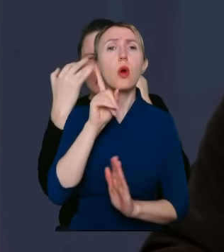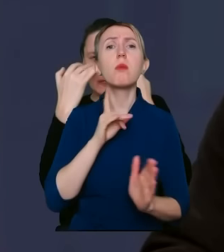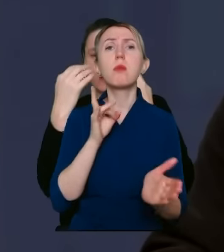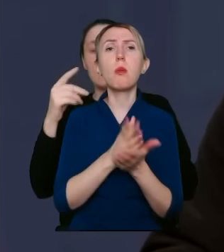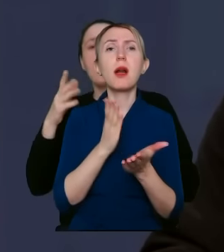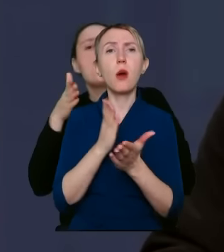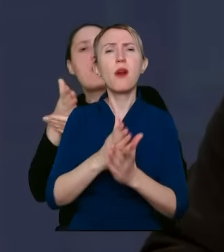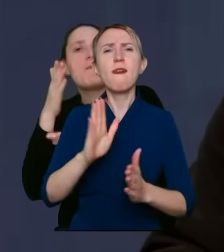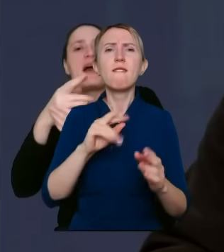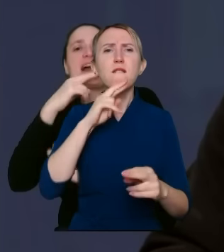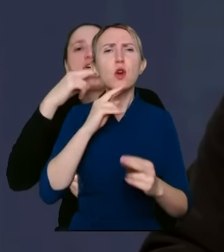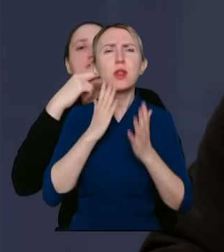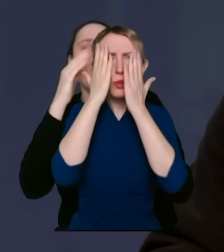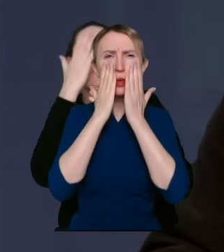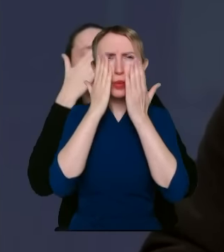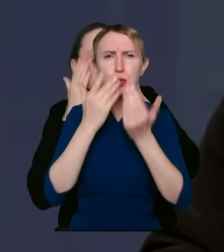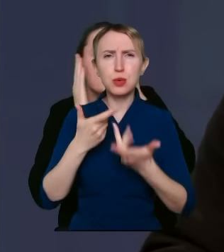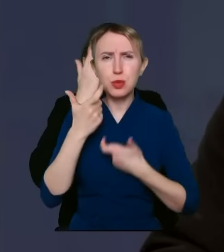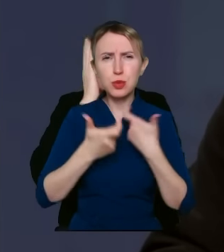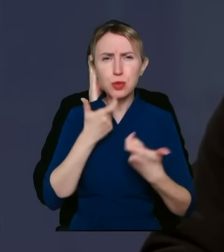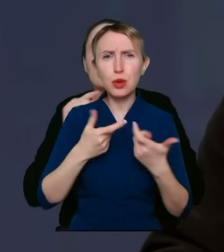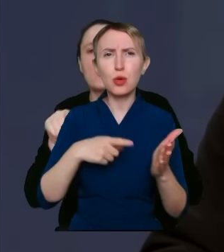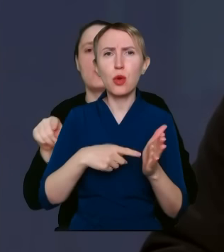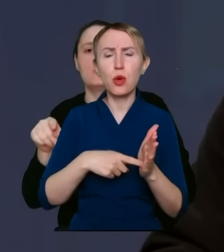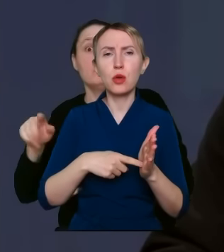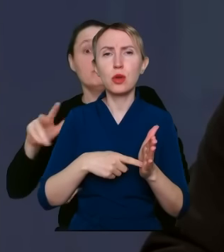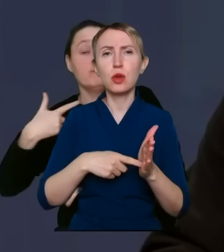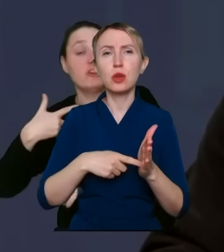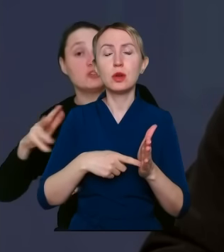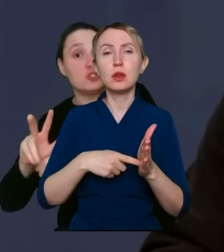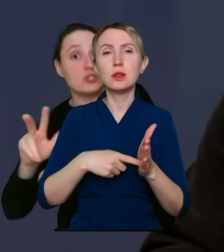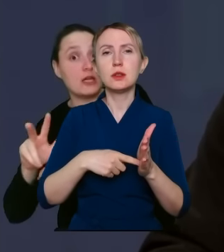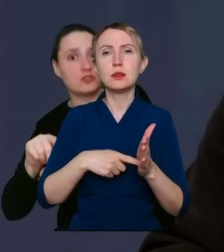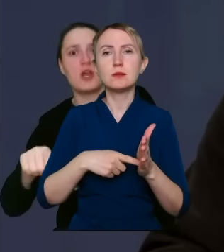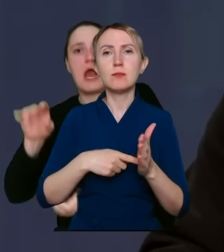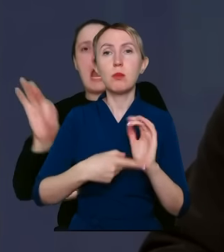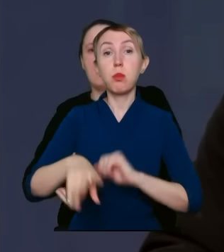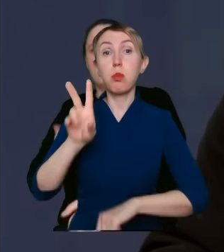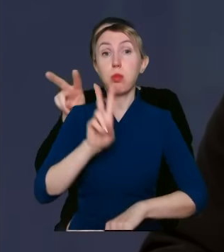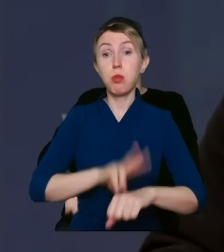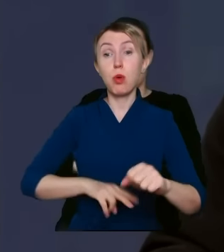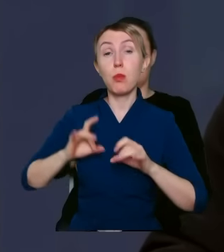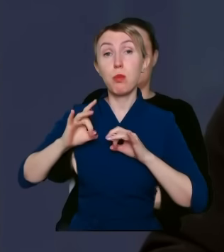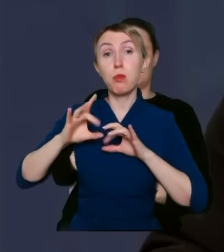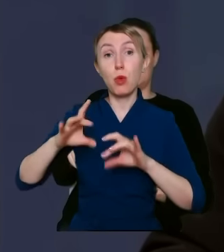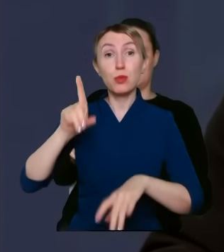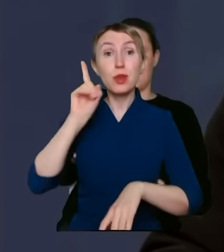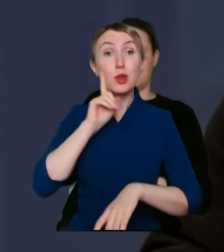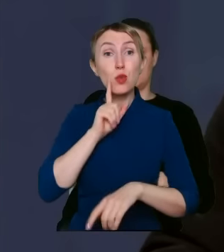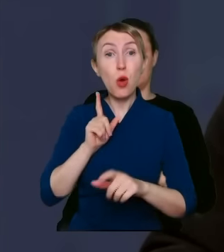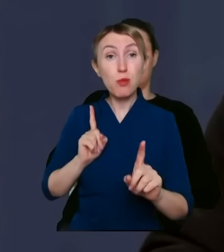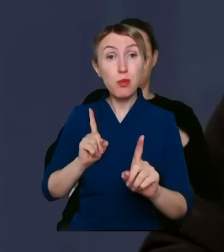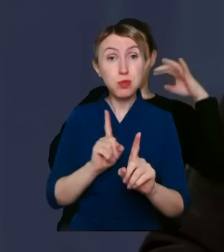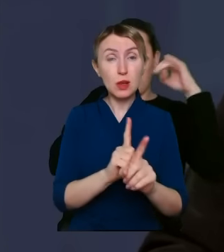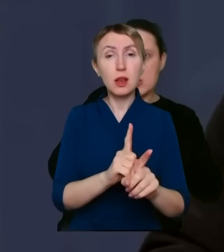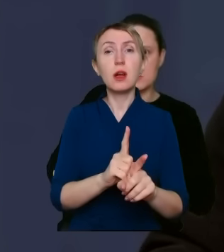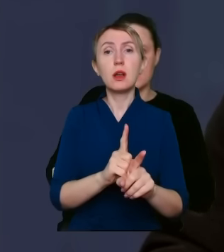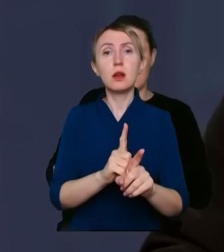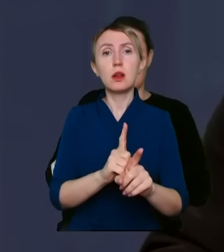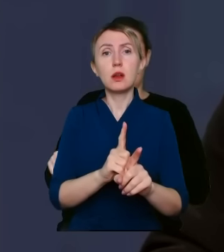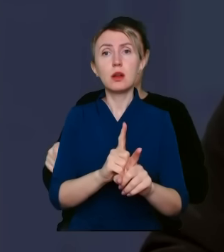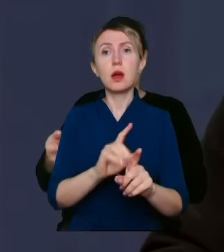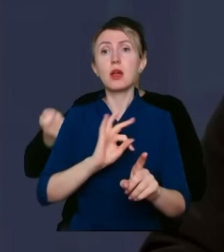obmyć twarz i wtedy funkcjonariusze policji pod